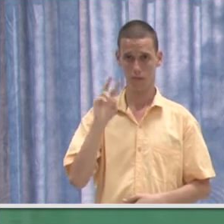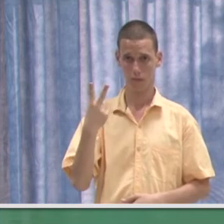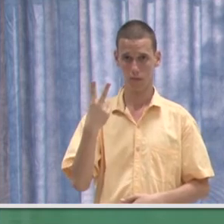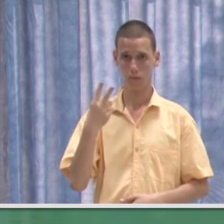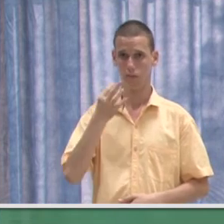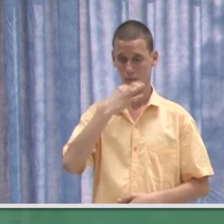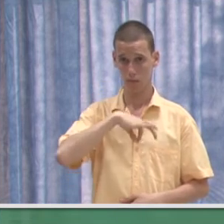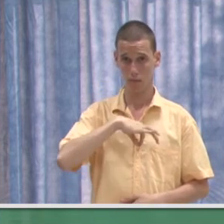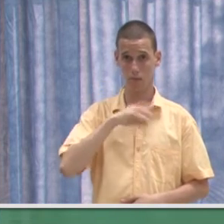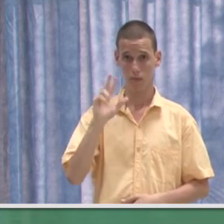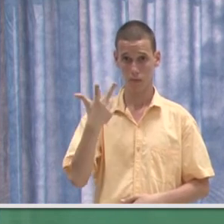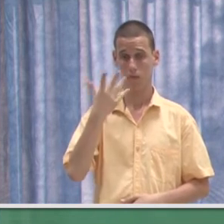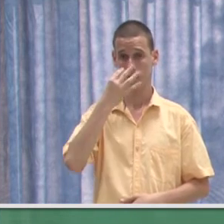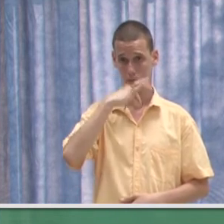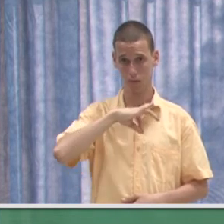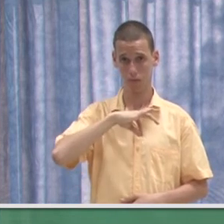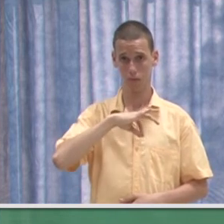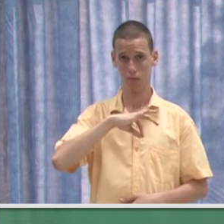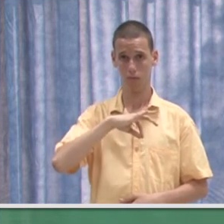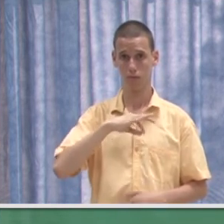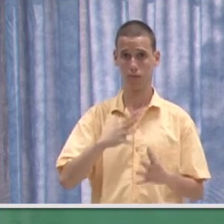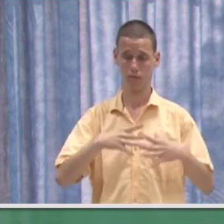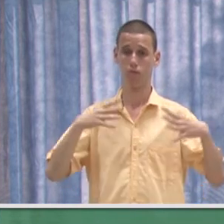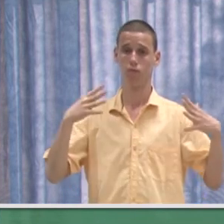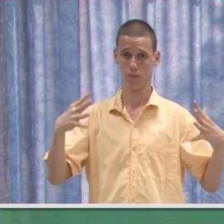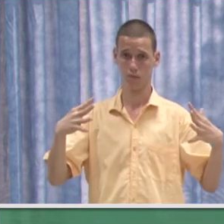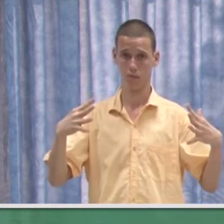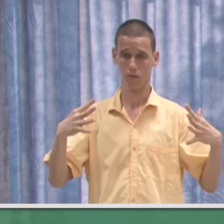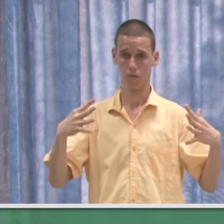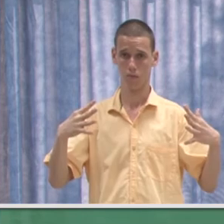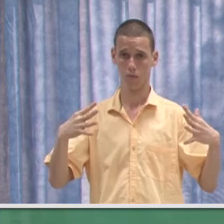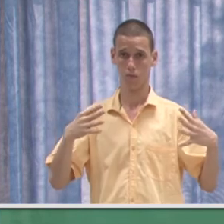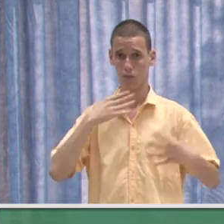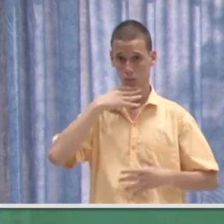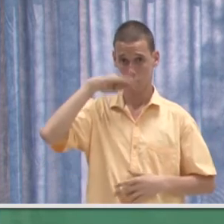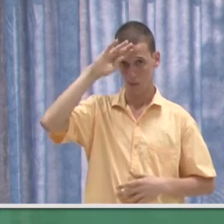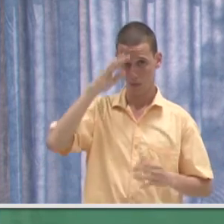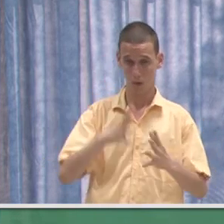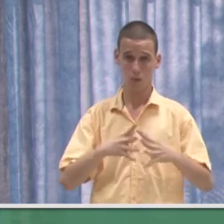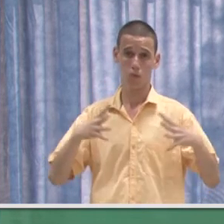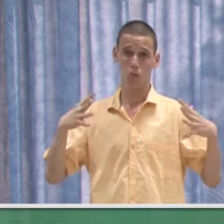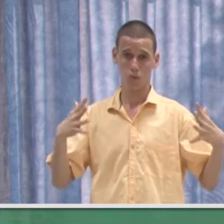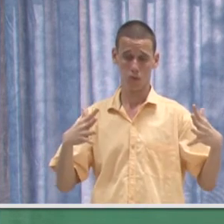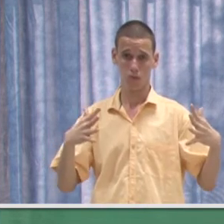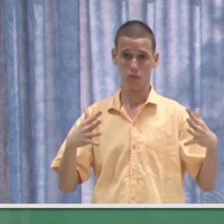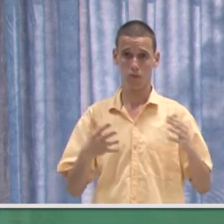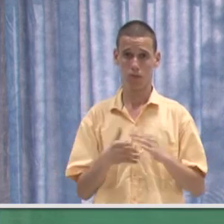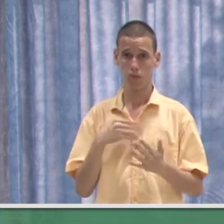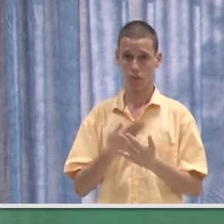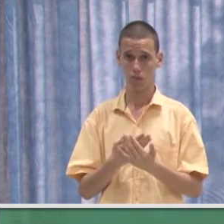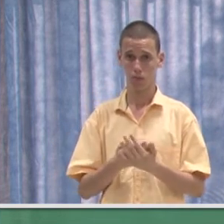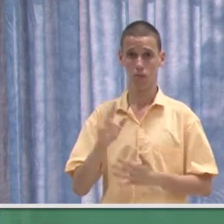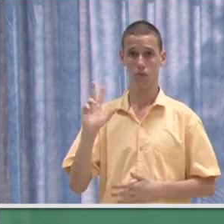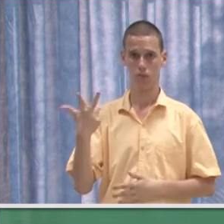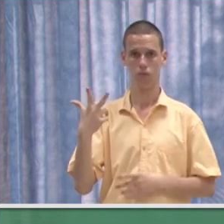si vous avez un dengue en ce moment, vous avez une façon plus sérieuse qu'auparavant. Il y a un troisième type dengue. Mais ça va bien